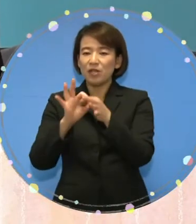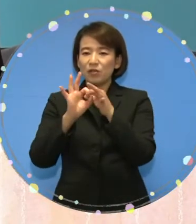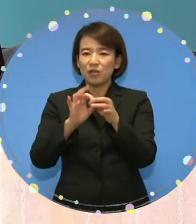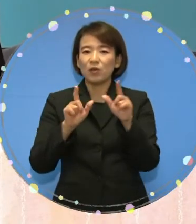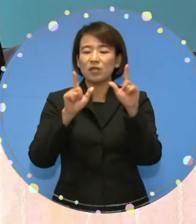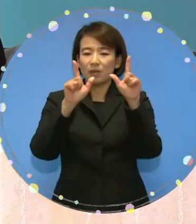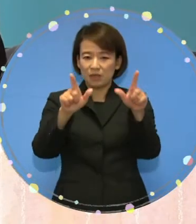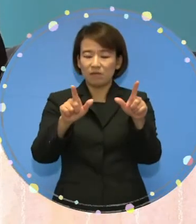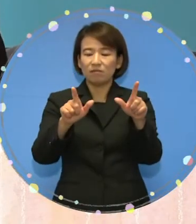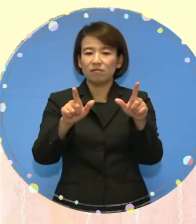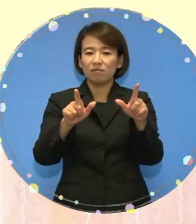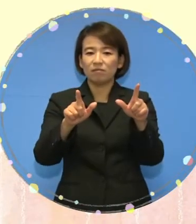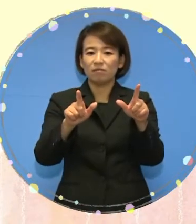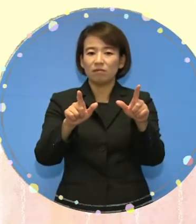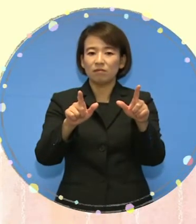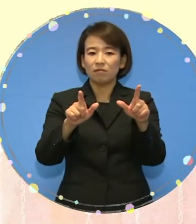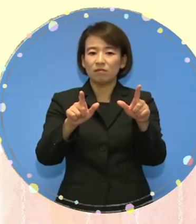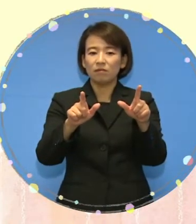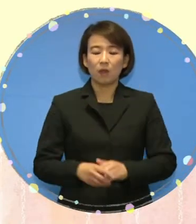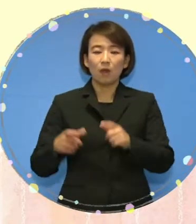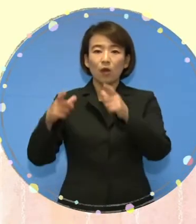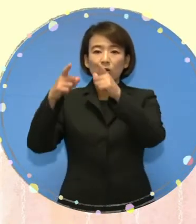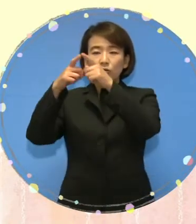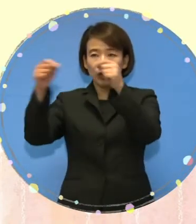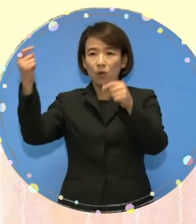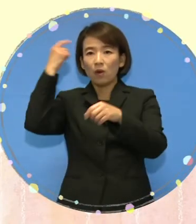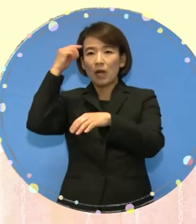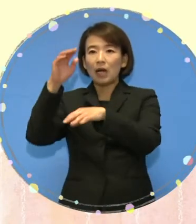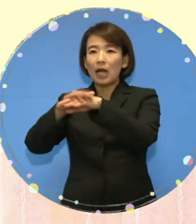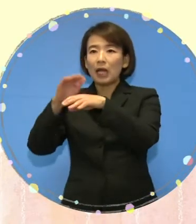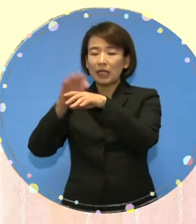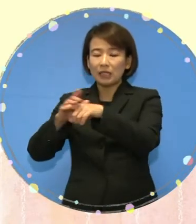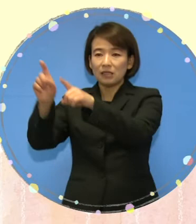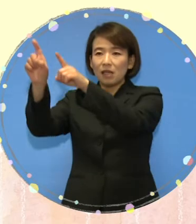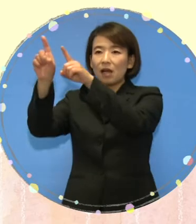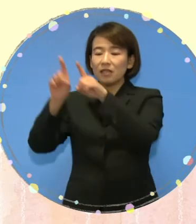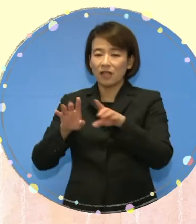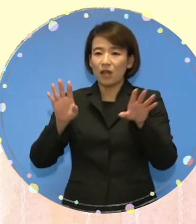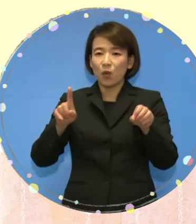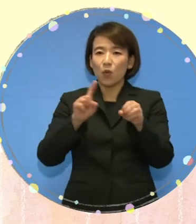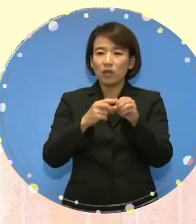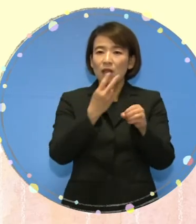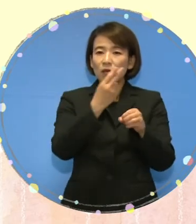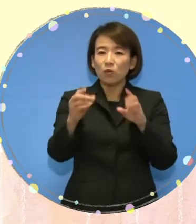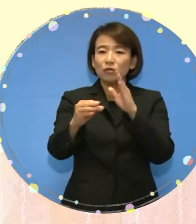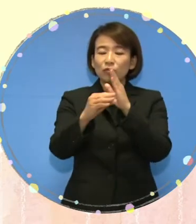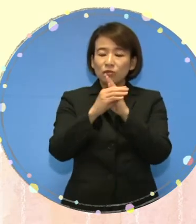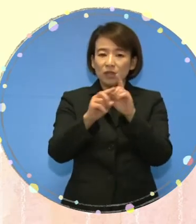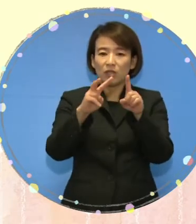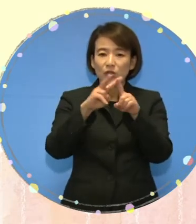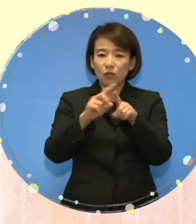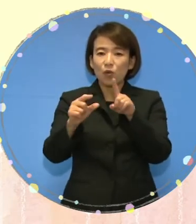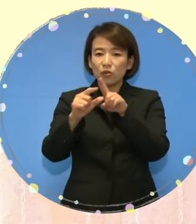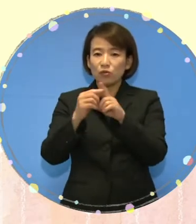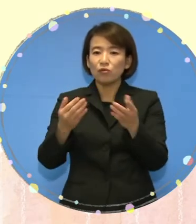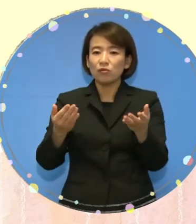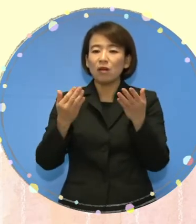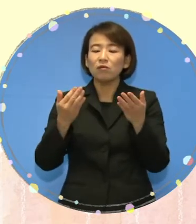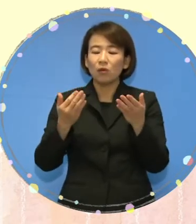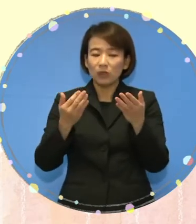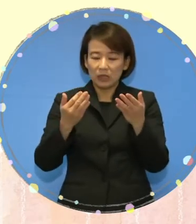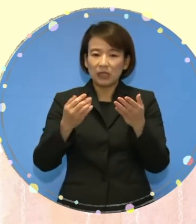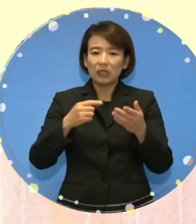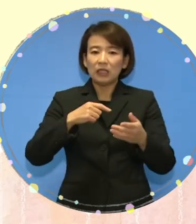たいと思います国の木がスクール構想に基づく今年度中に小中学生1人に1台